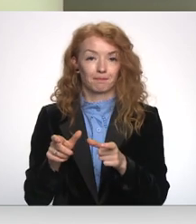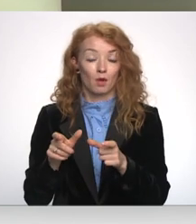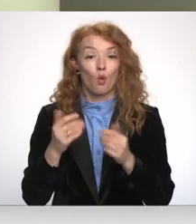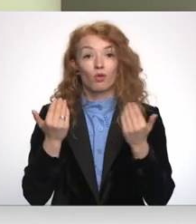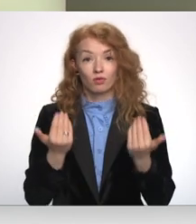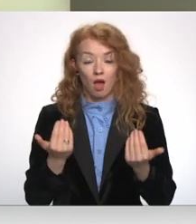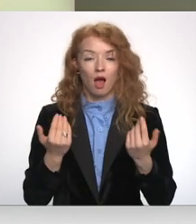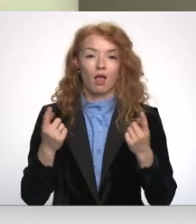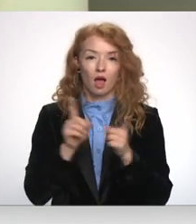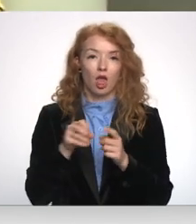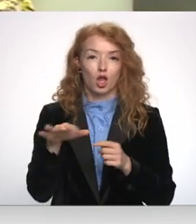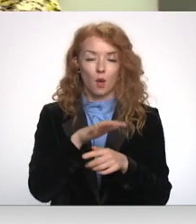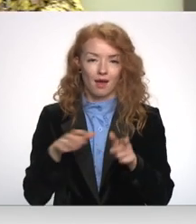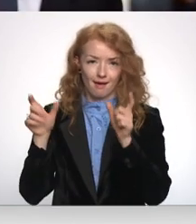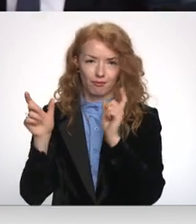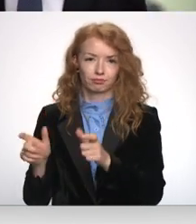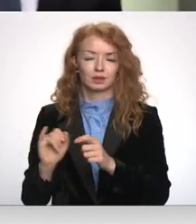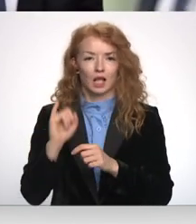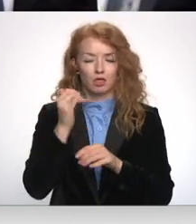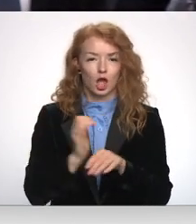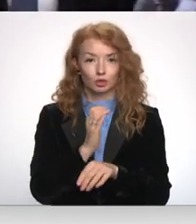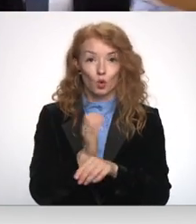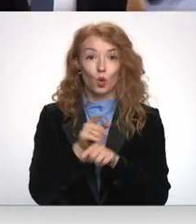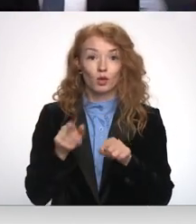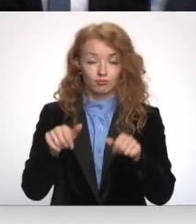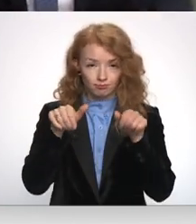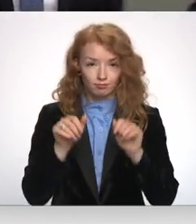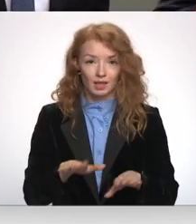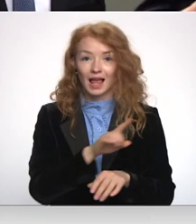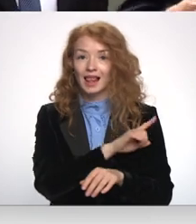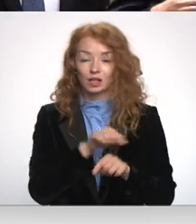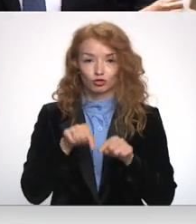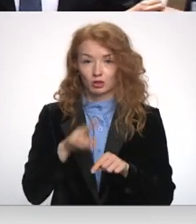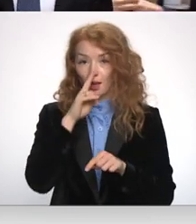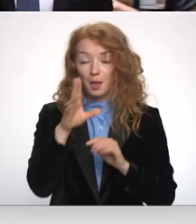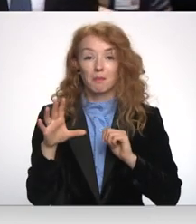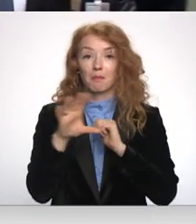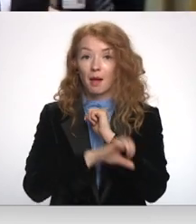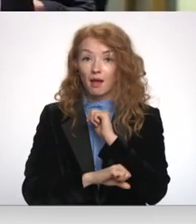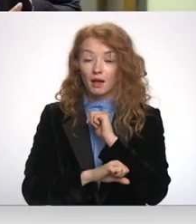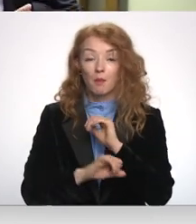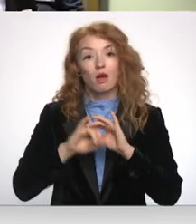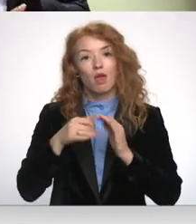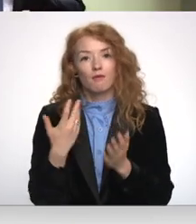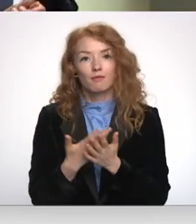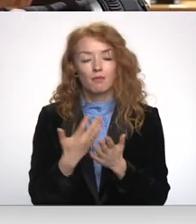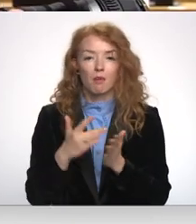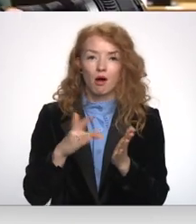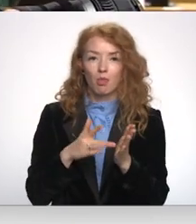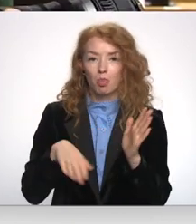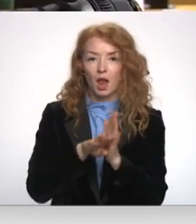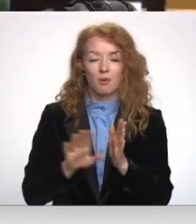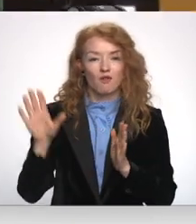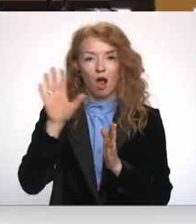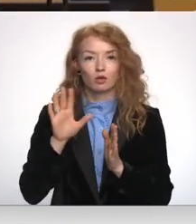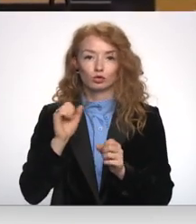sankcionēs arī Eiropa. Un plānots, ka šīs sankcijas stāsies spēkā līdz nedēļas beigām, ja vien, protams, kāda dalībvalsts neiebildīs, kā to